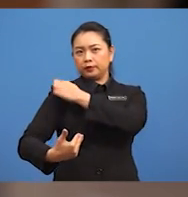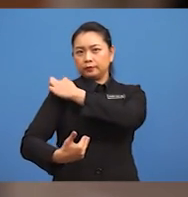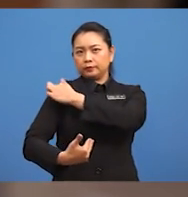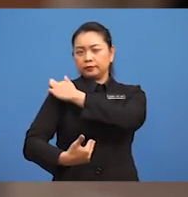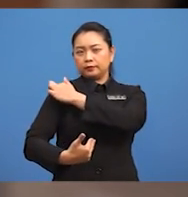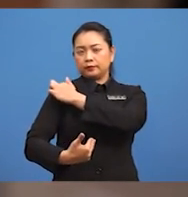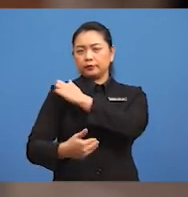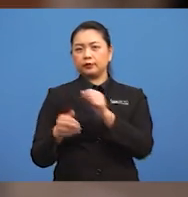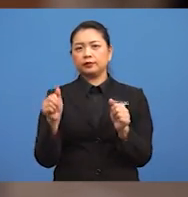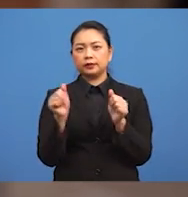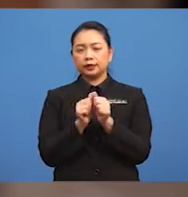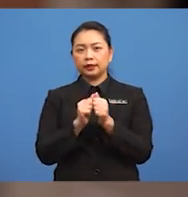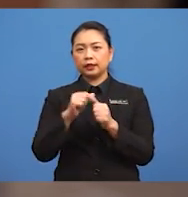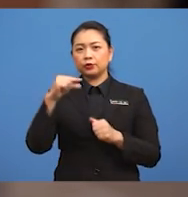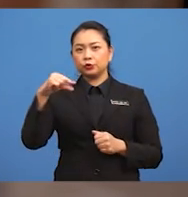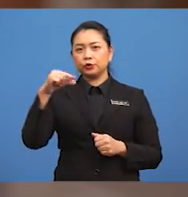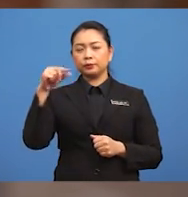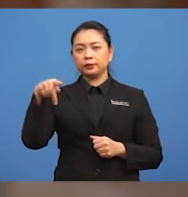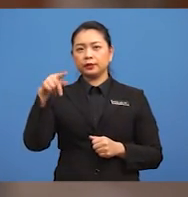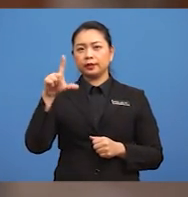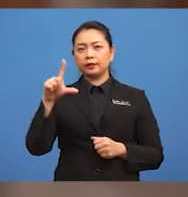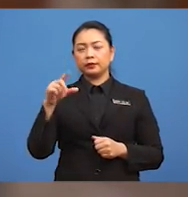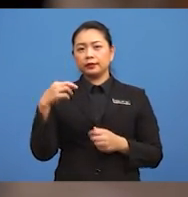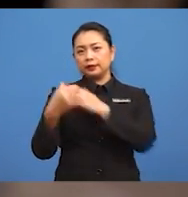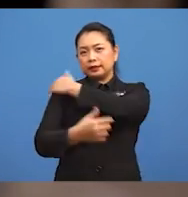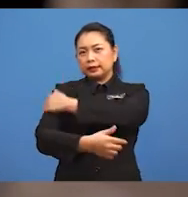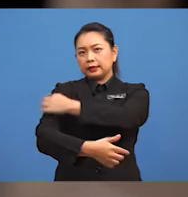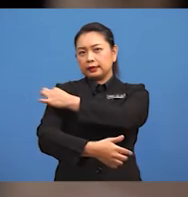dengan garisan GTL lengan.